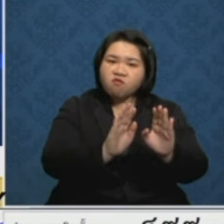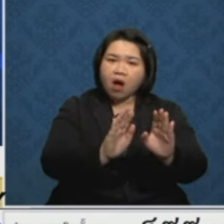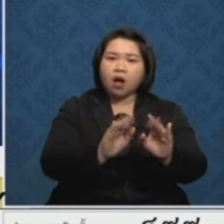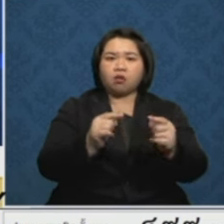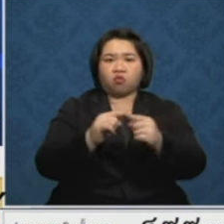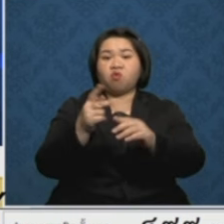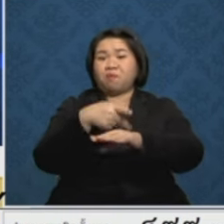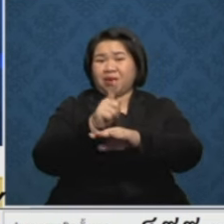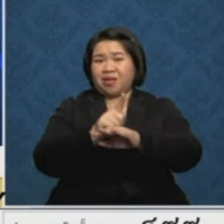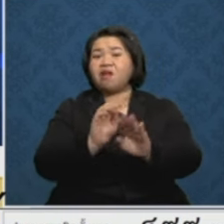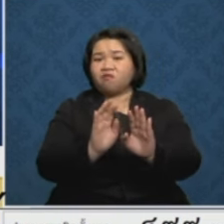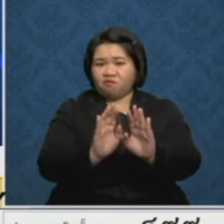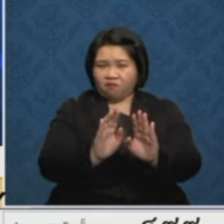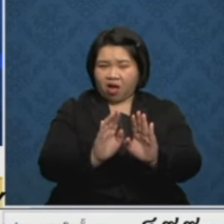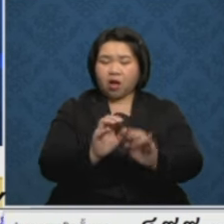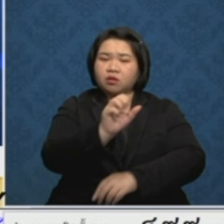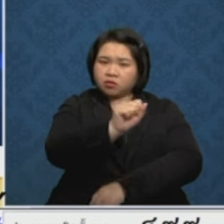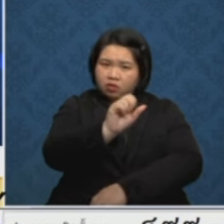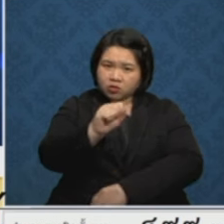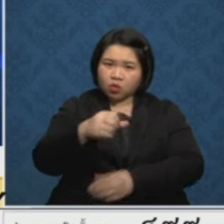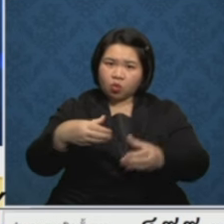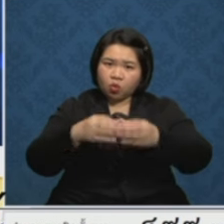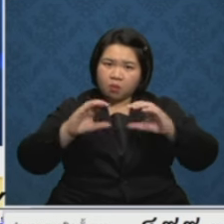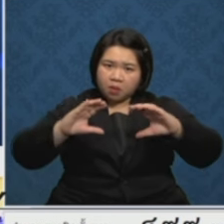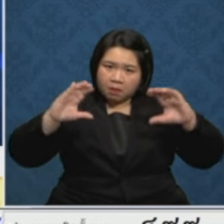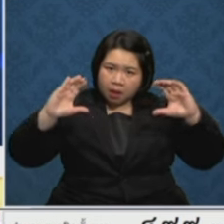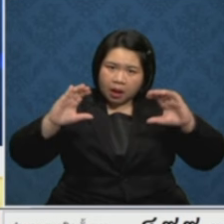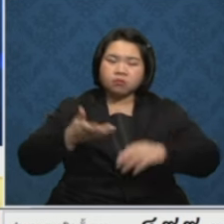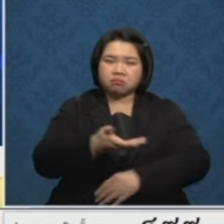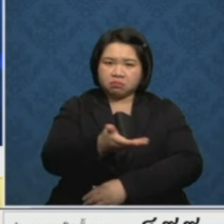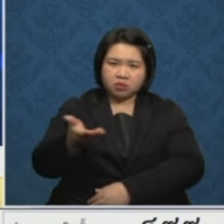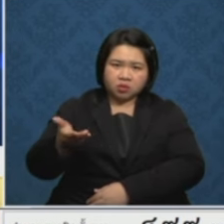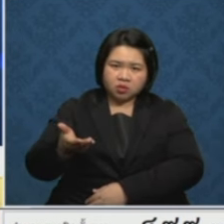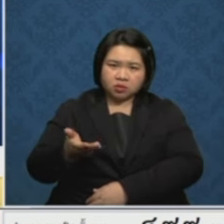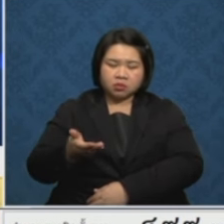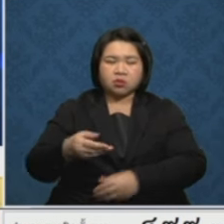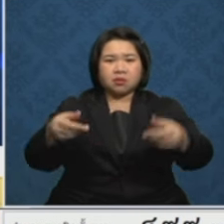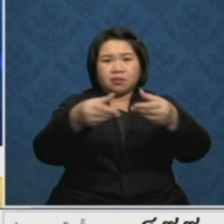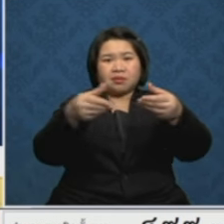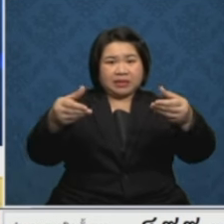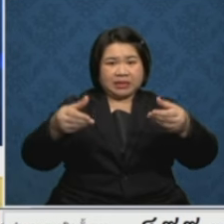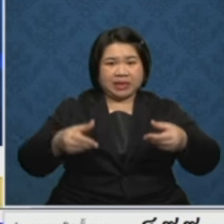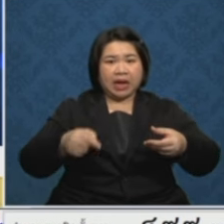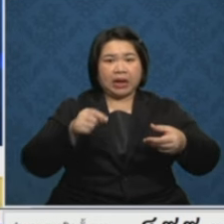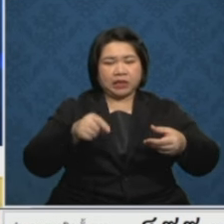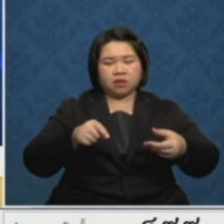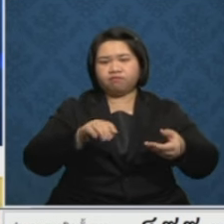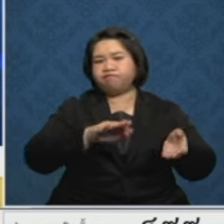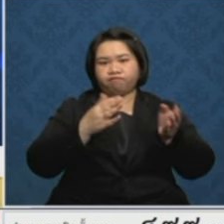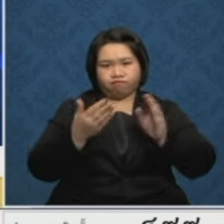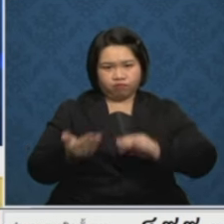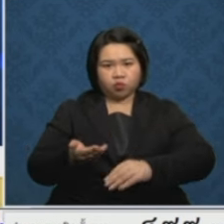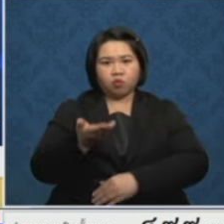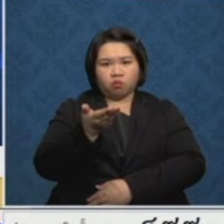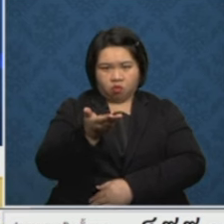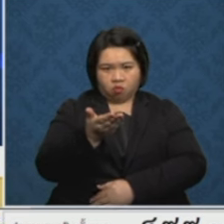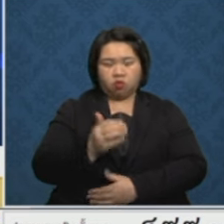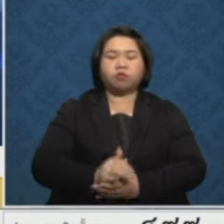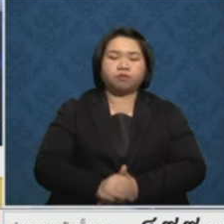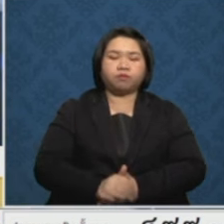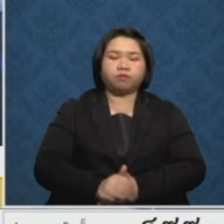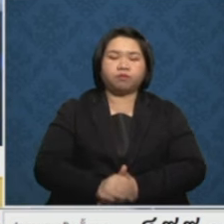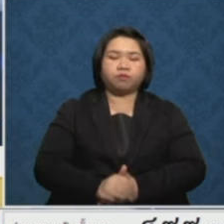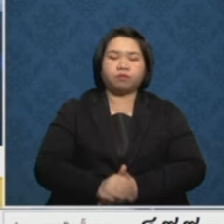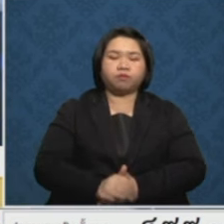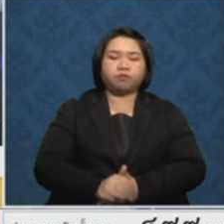านไปนะคะให้สสฝ่ายรัฐบาลช่วยกันคว่ำร่างพระราชบัญญัติรายจ่ายประจำปีฉบับเพิ่มเติมฉบับนี้